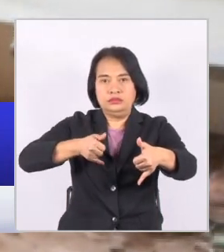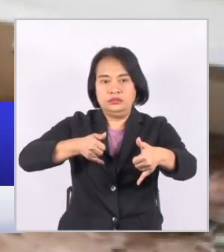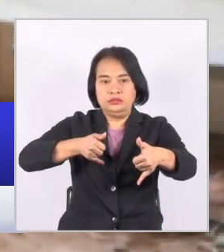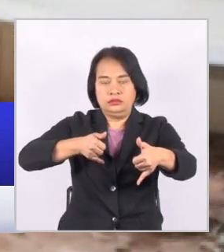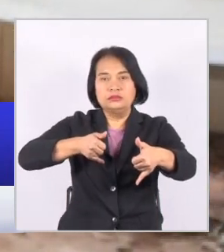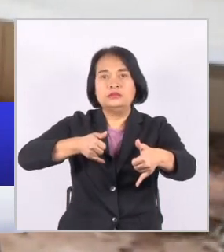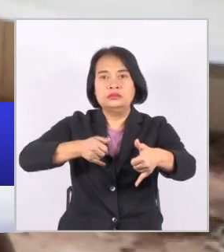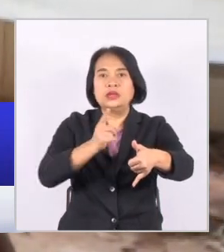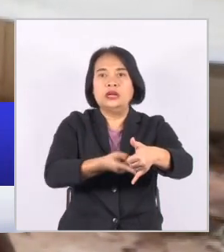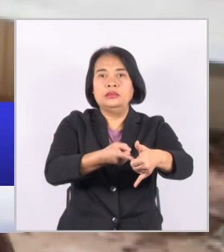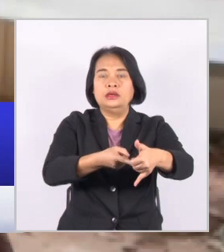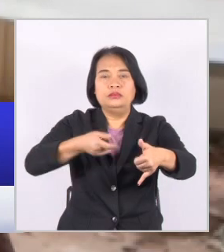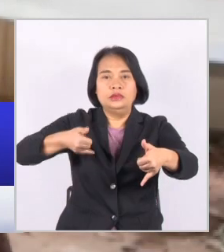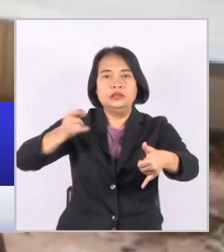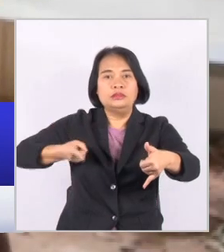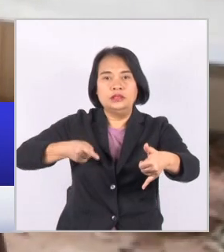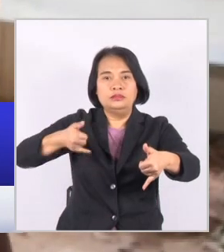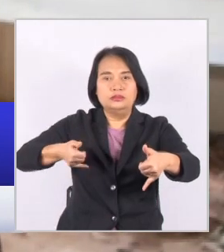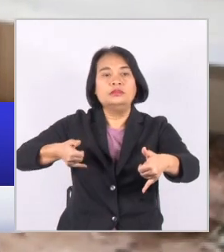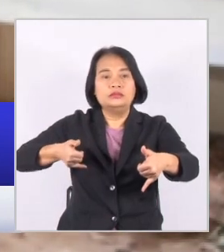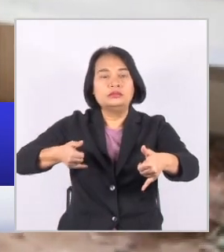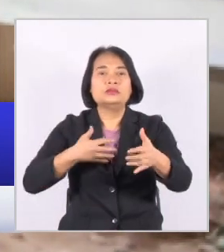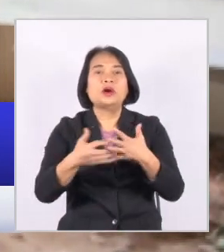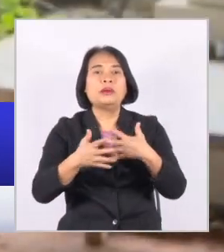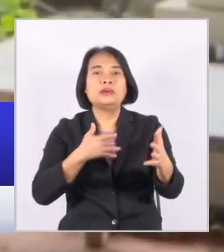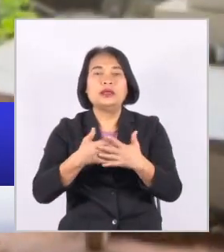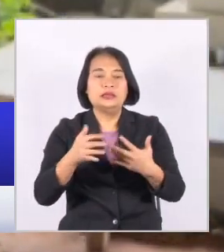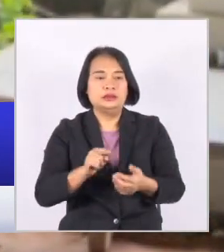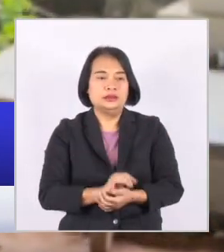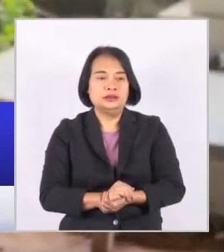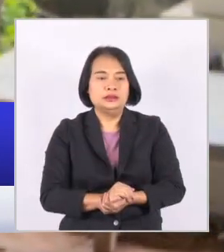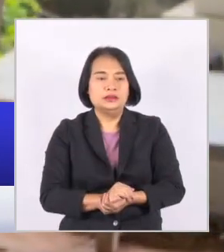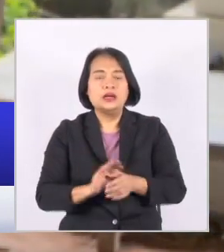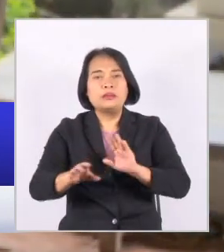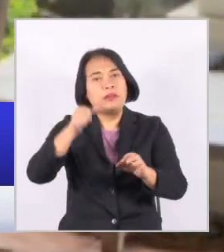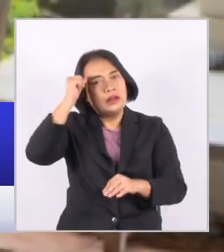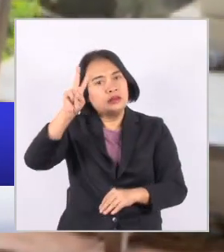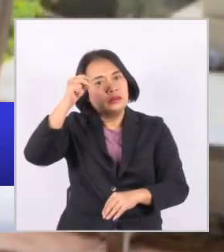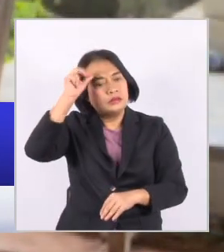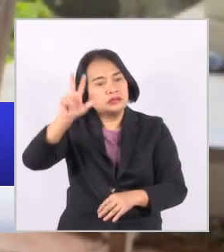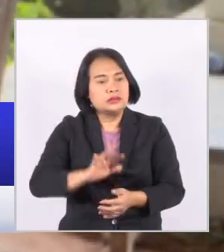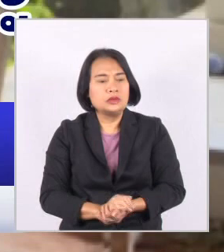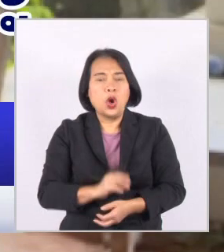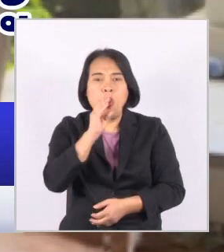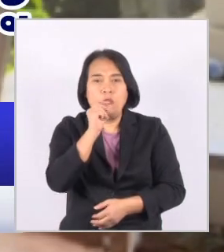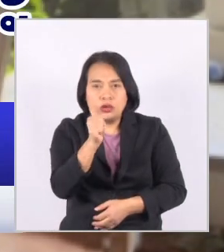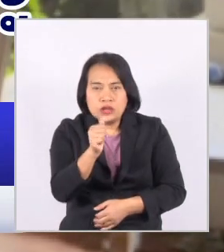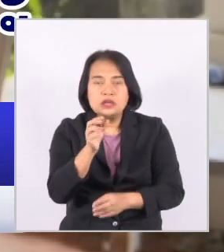ยๆอยู่ที่แกถึงก็ผมยืนเฉยๆที่ผมมันก็ไม่เป็นไรแบบนั้นประมาณสัก 2-3 วันแล้วครับก็ผมพูดกับแกดี